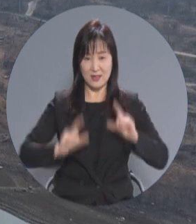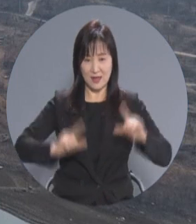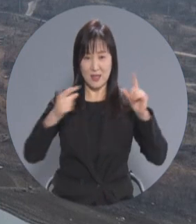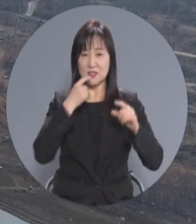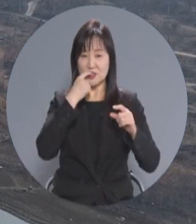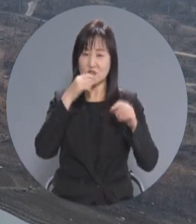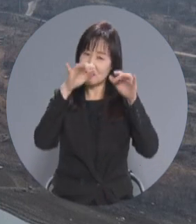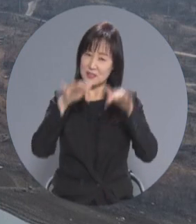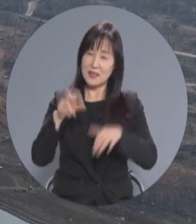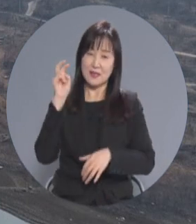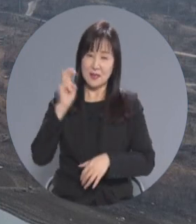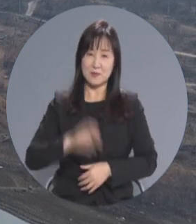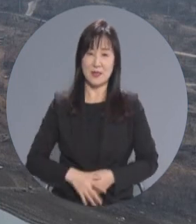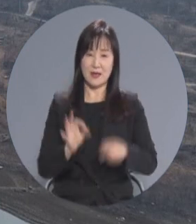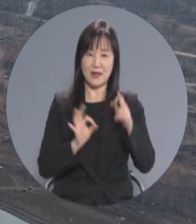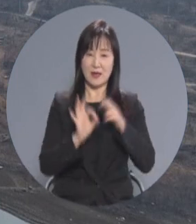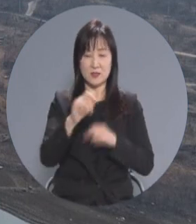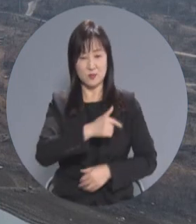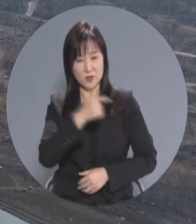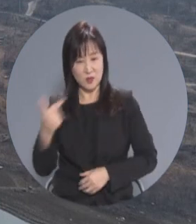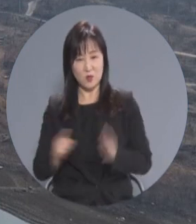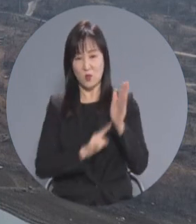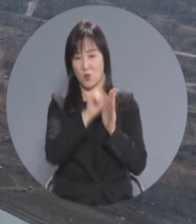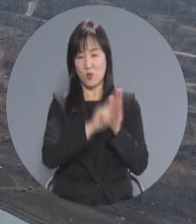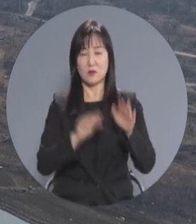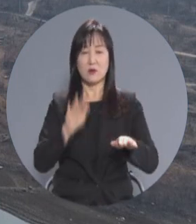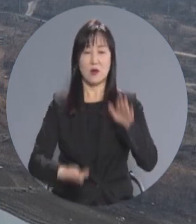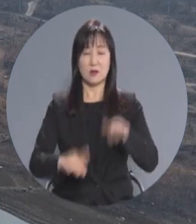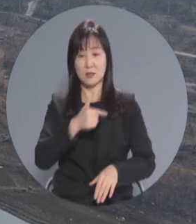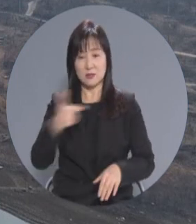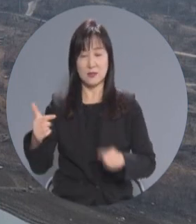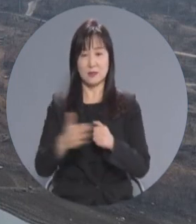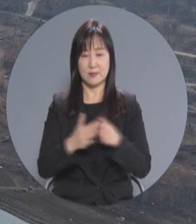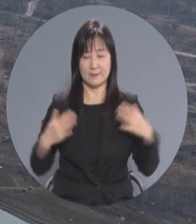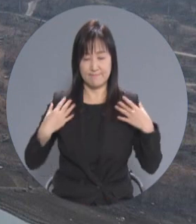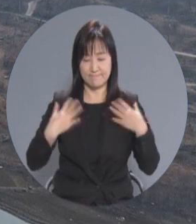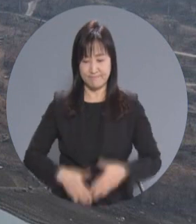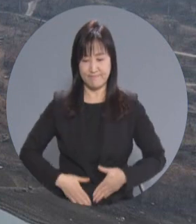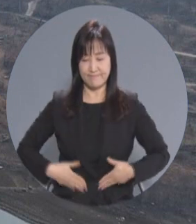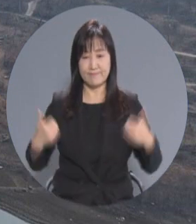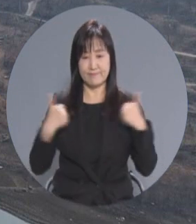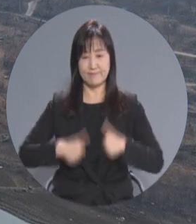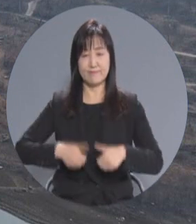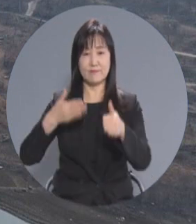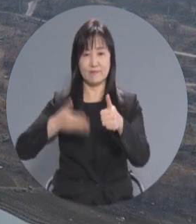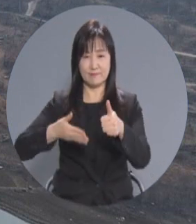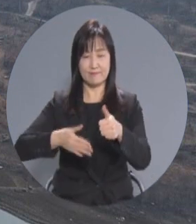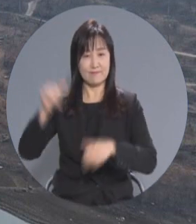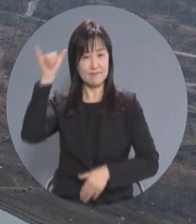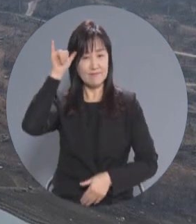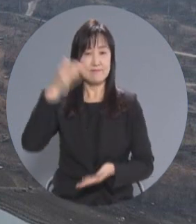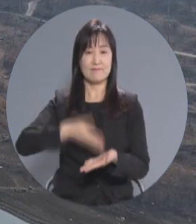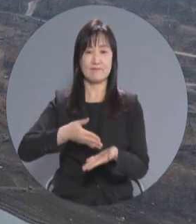곳이 있겠습니다 아침 저녁으로 일교차가 커 따뜻하게 입으셔야 겠습니다 지금까지 ai 날씨였습니다